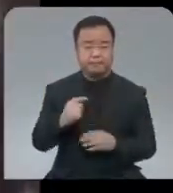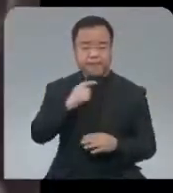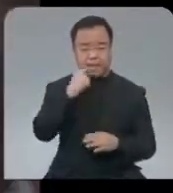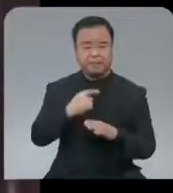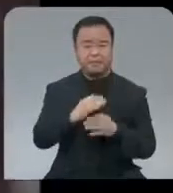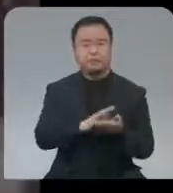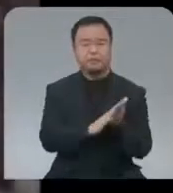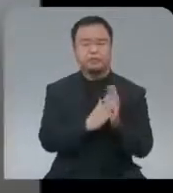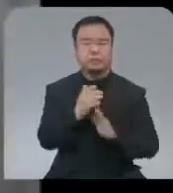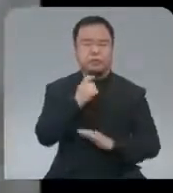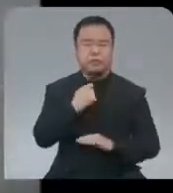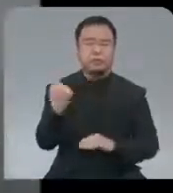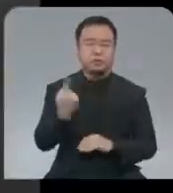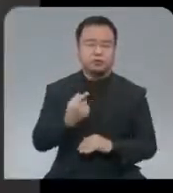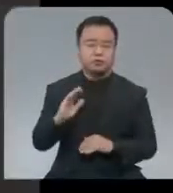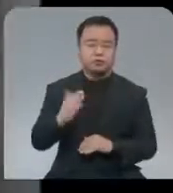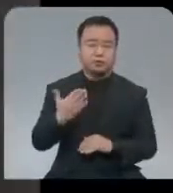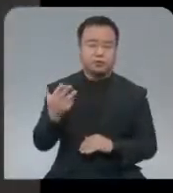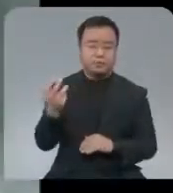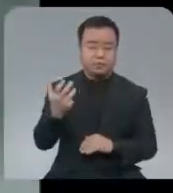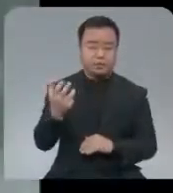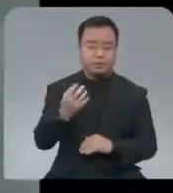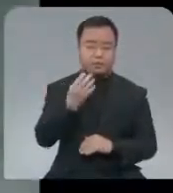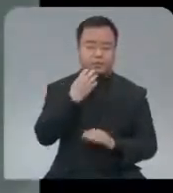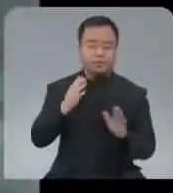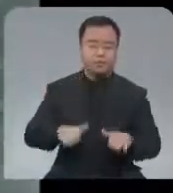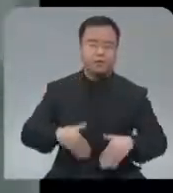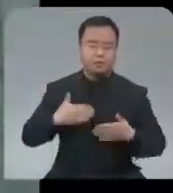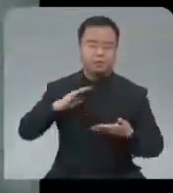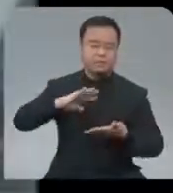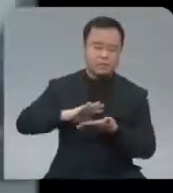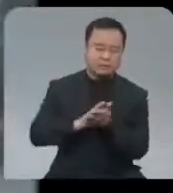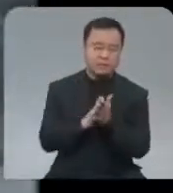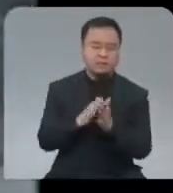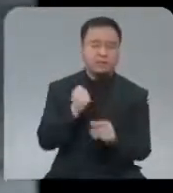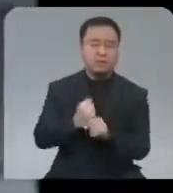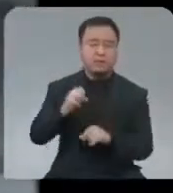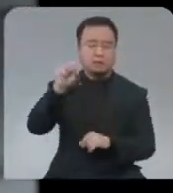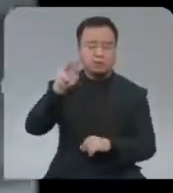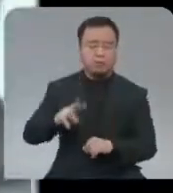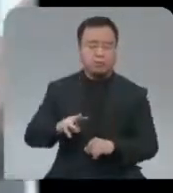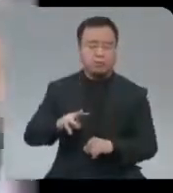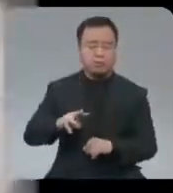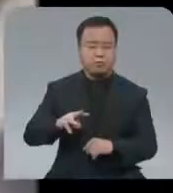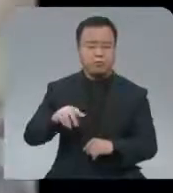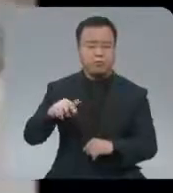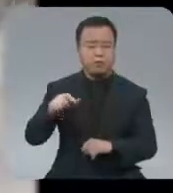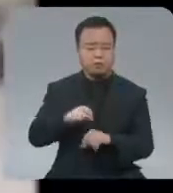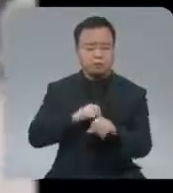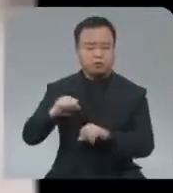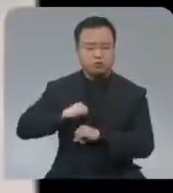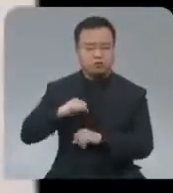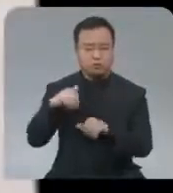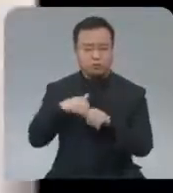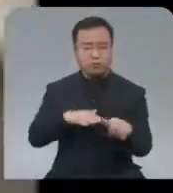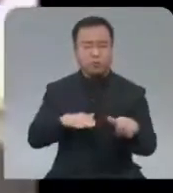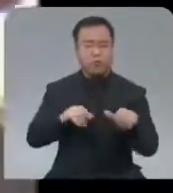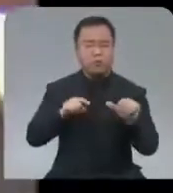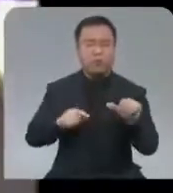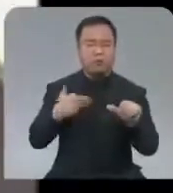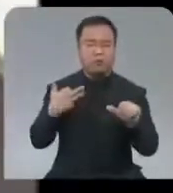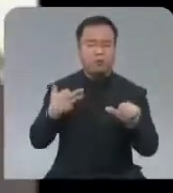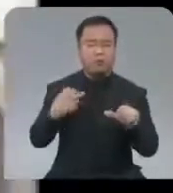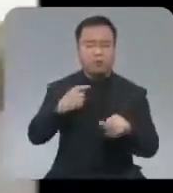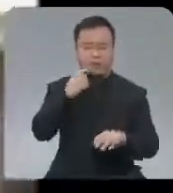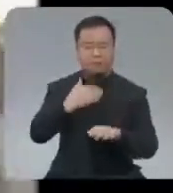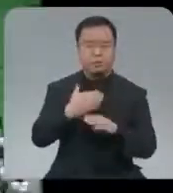乱，瞬间掌控政权。全斗焕在发动12/12军事叛乱后表示，充满正义感的